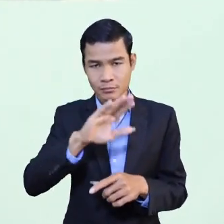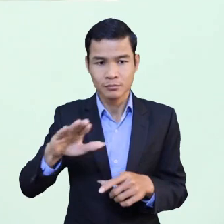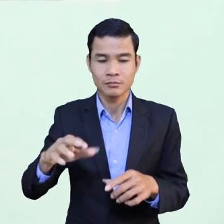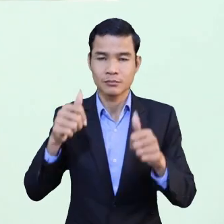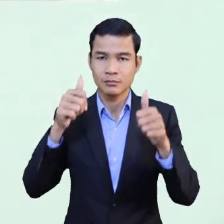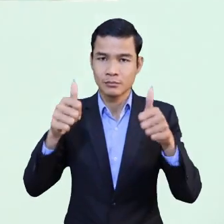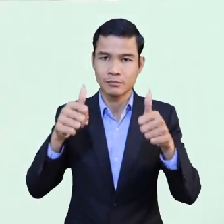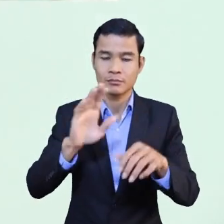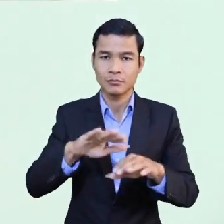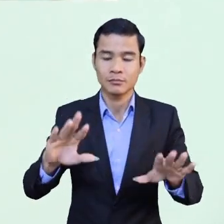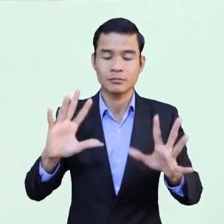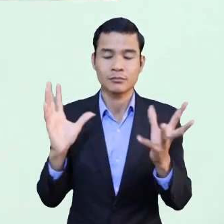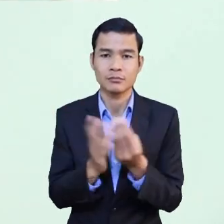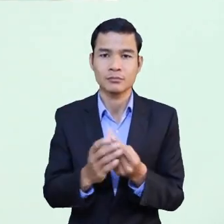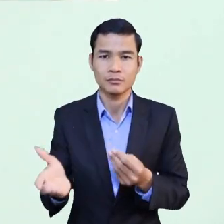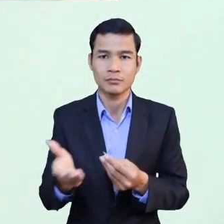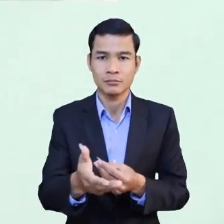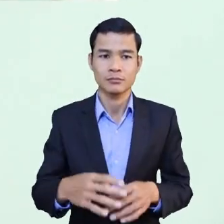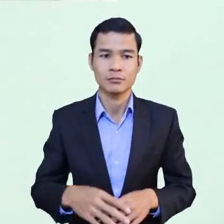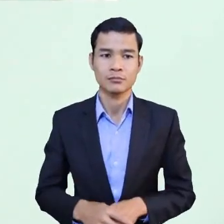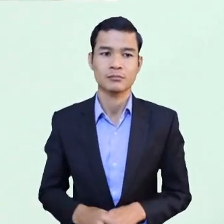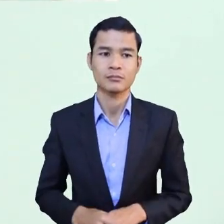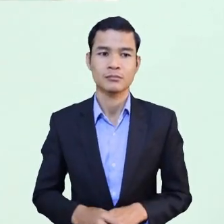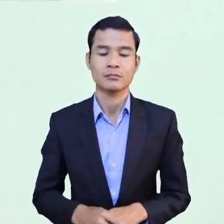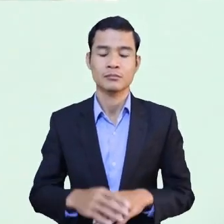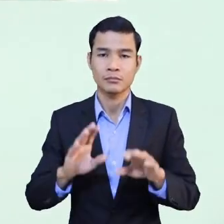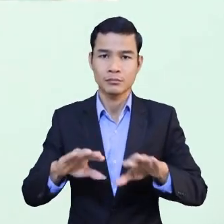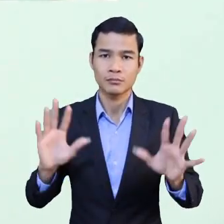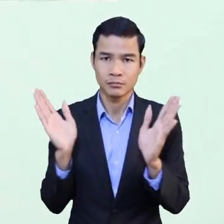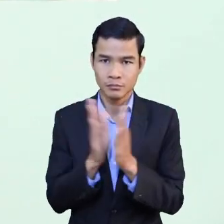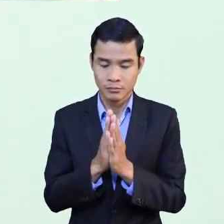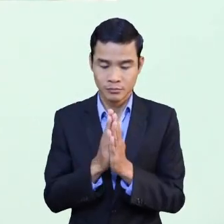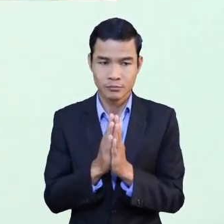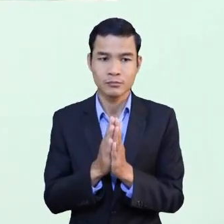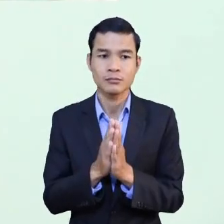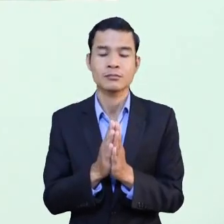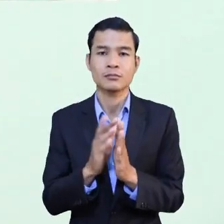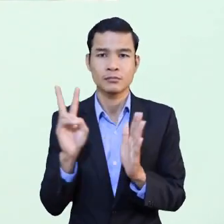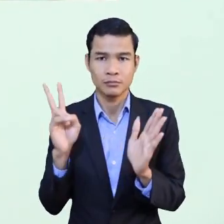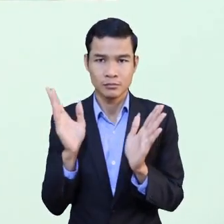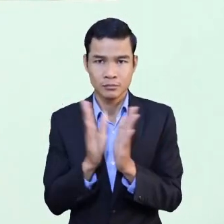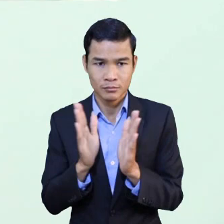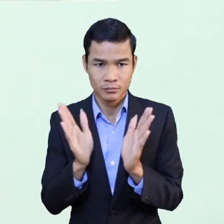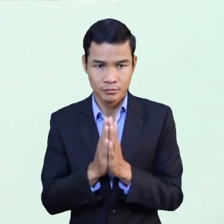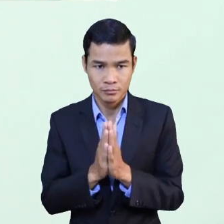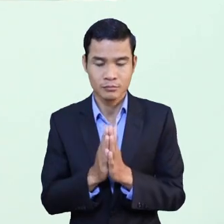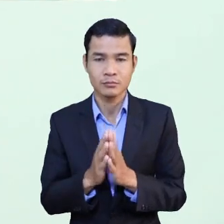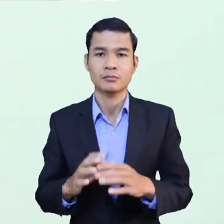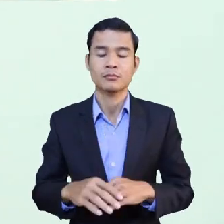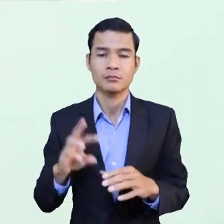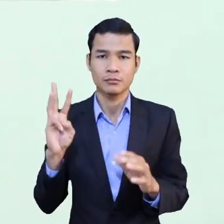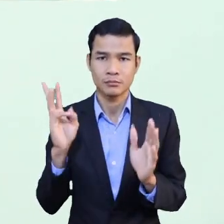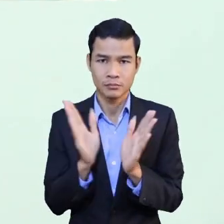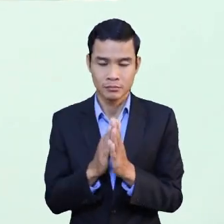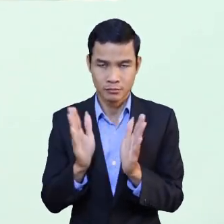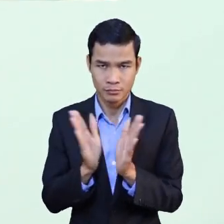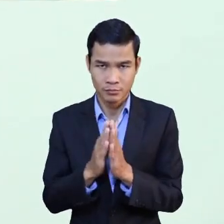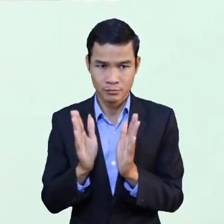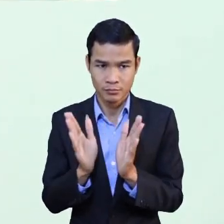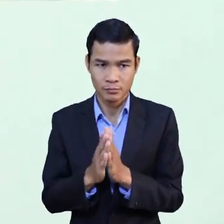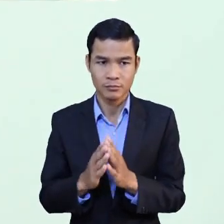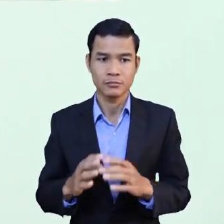តើណាឆ្លាតឆ្លាតកូនកូនរបស់អ្នកគ្រូចាកូនតែដៃម្ដង2ដង3ដ